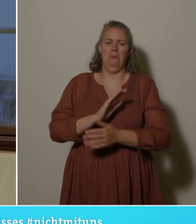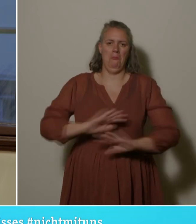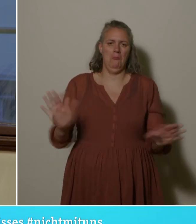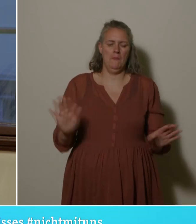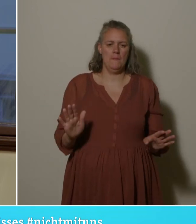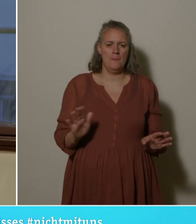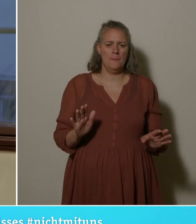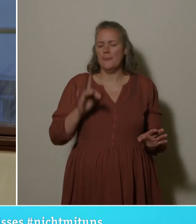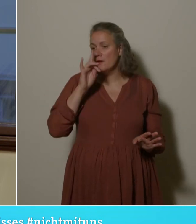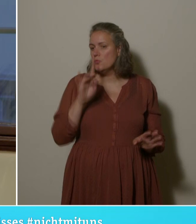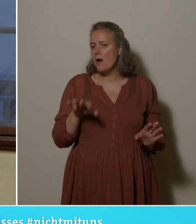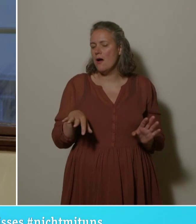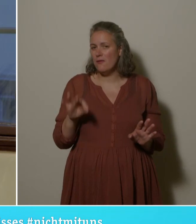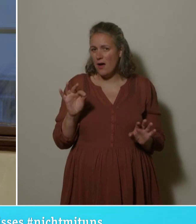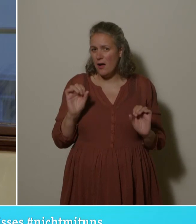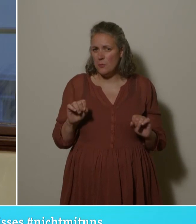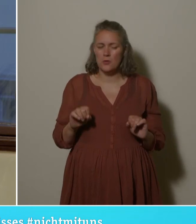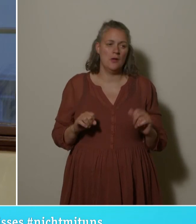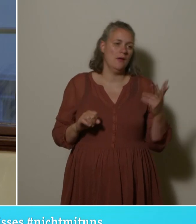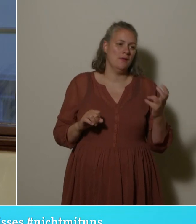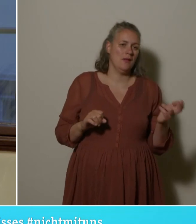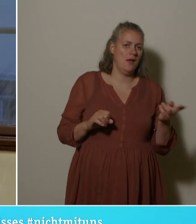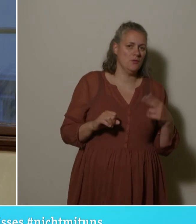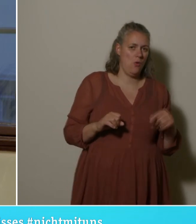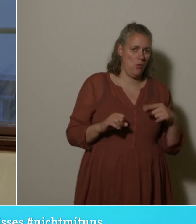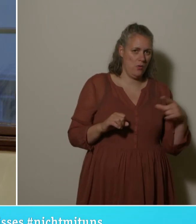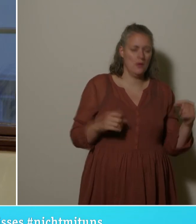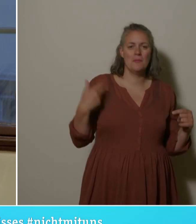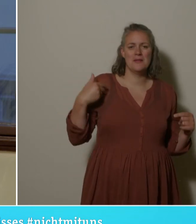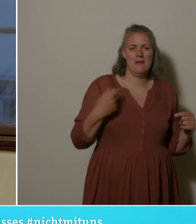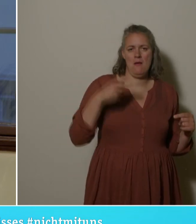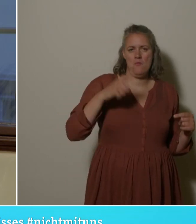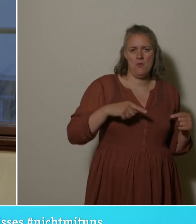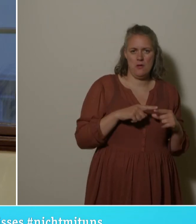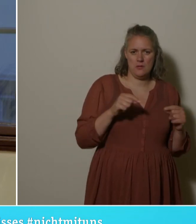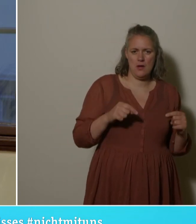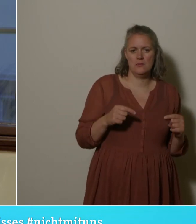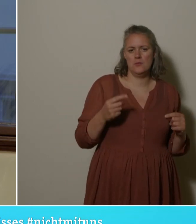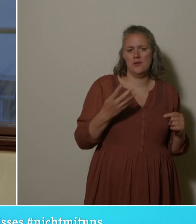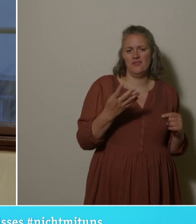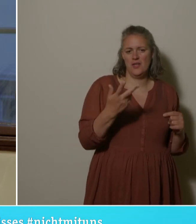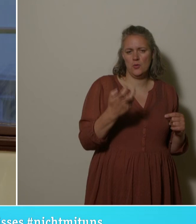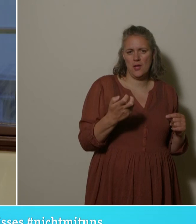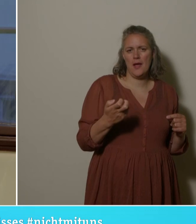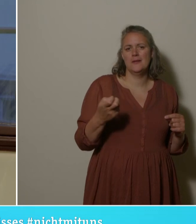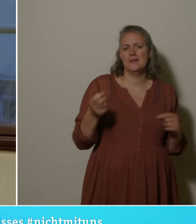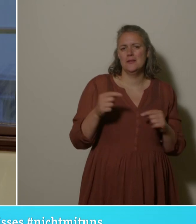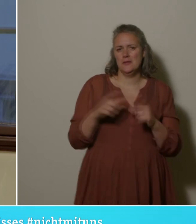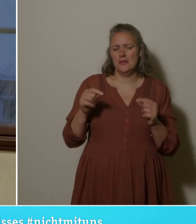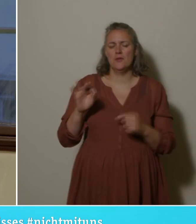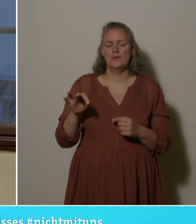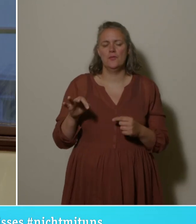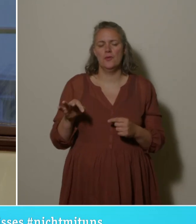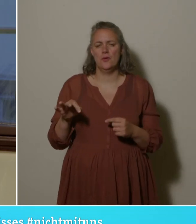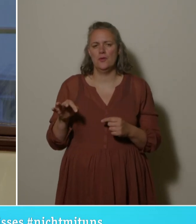einfache Wahlmöglichkeit haben, das 30-Euro-Ticket, die bisherige Monatskarte versus das 34-Euro-Deutschland-Ticket, dann ist das